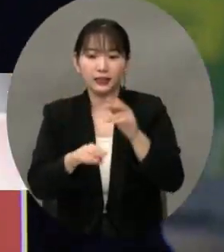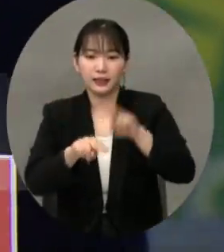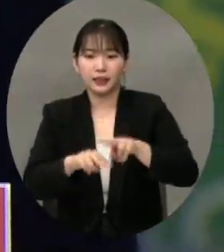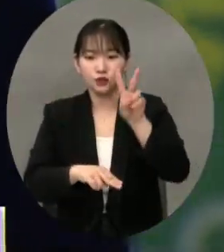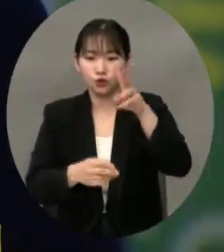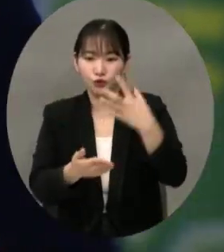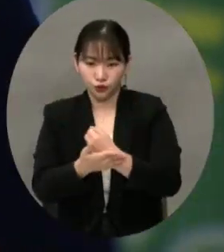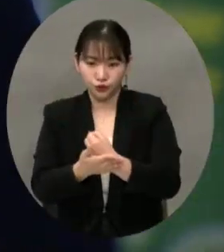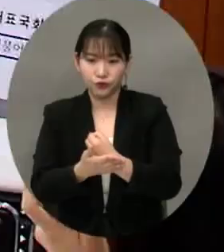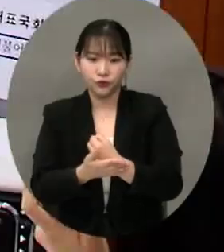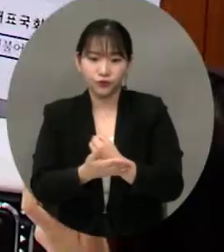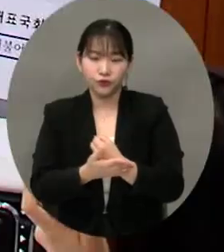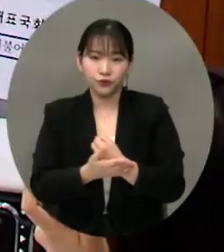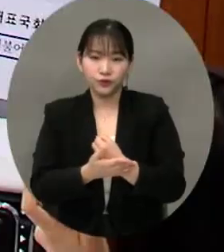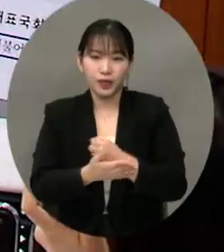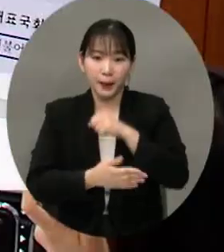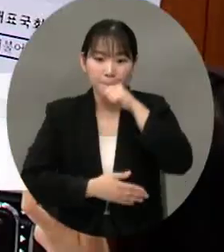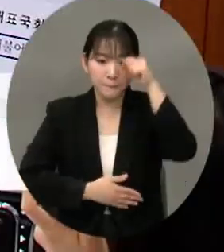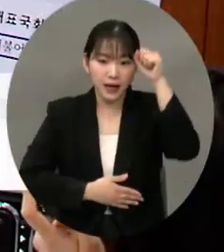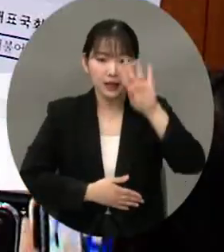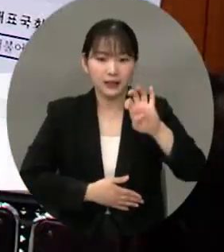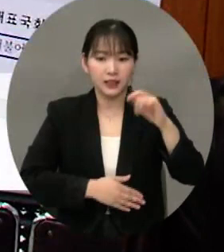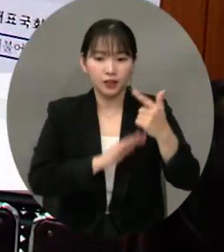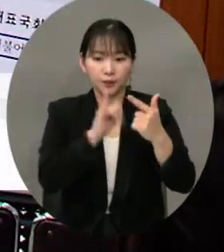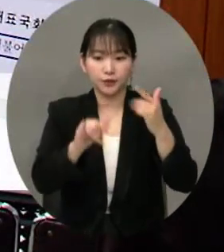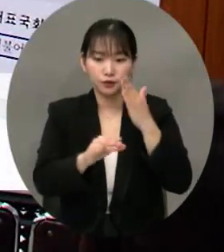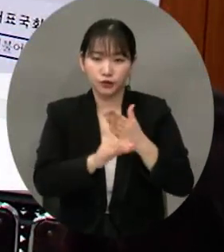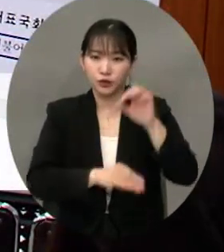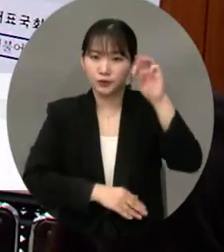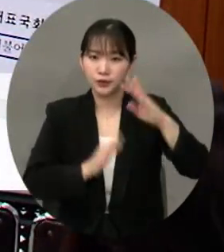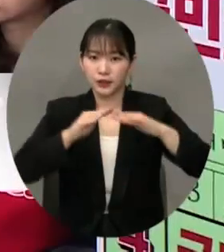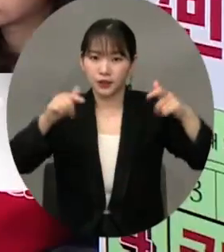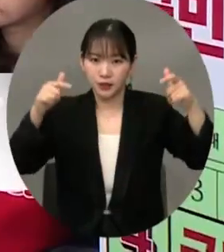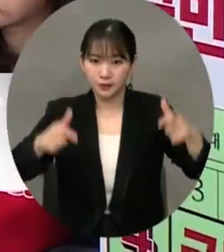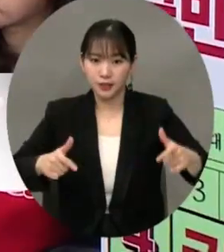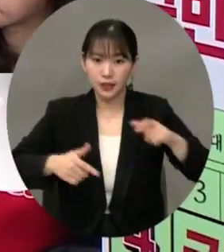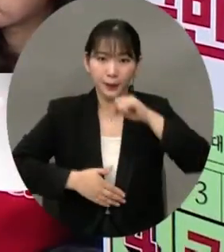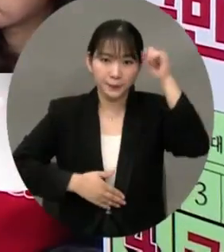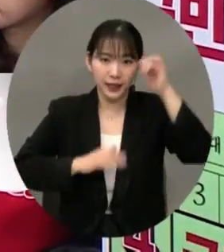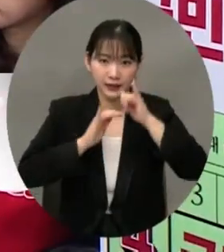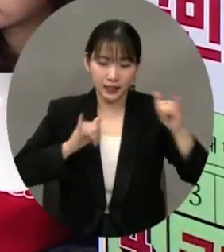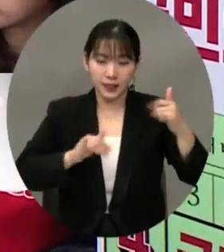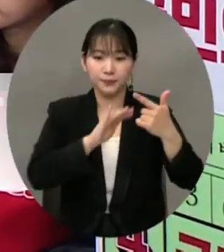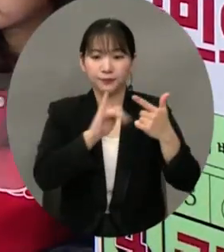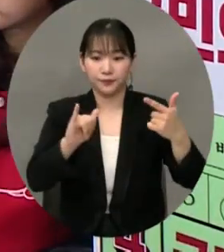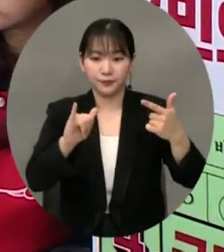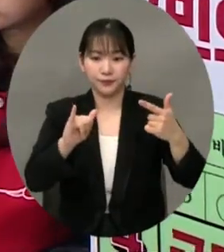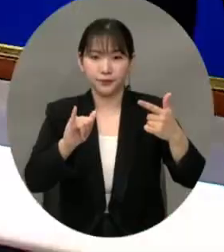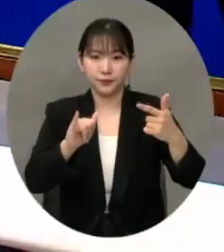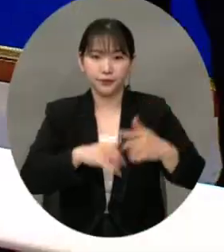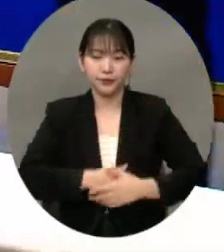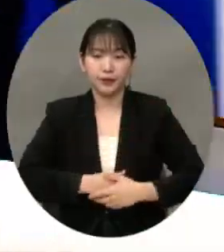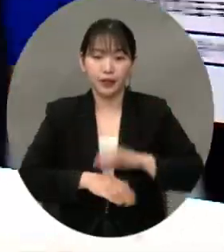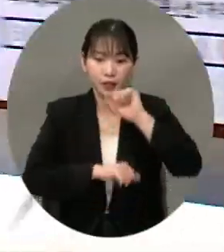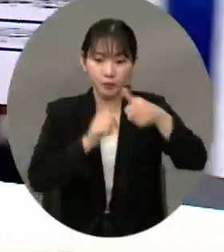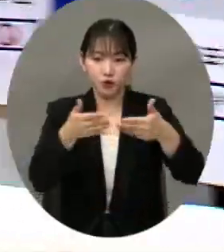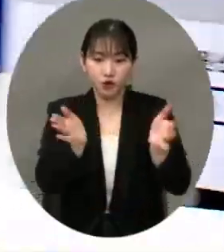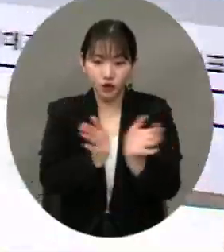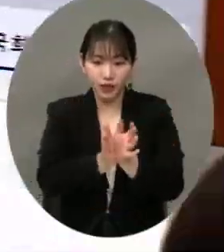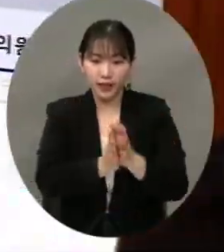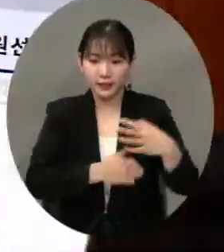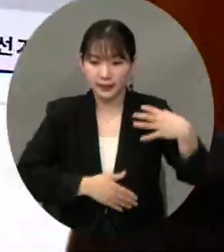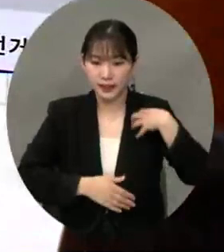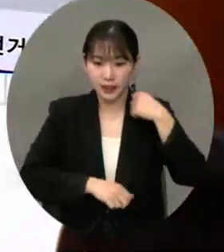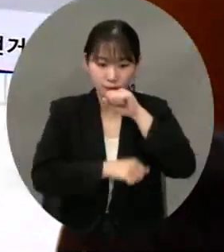확보했습니다. 당선인 46명 가운데 광주 전남 출신 당선인은 모두 6명. 더불어민주당이